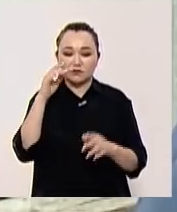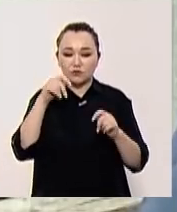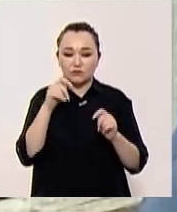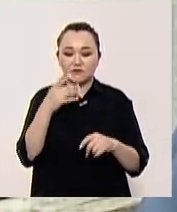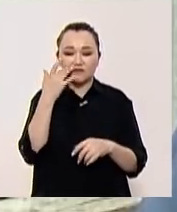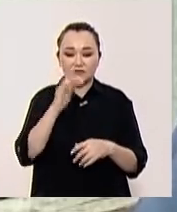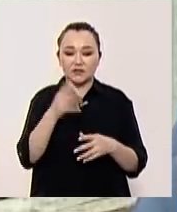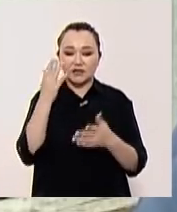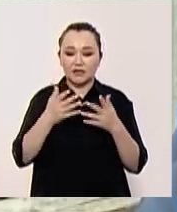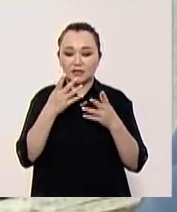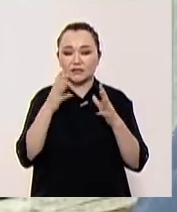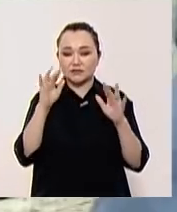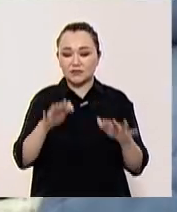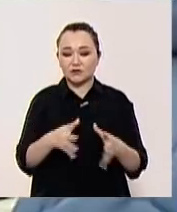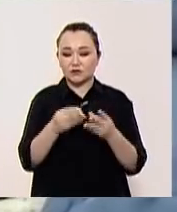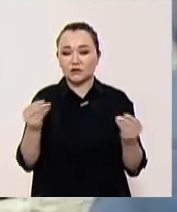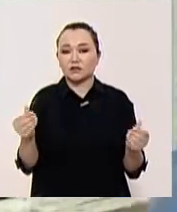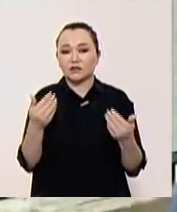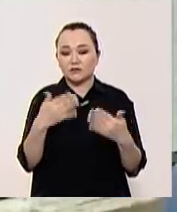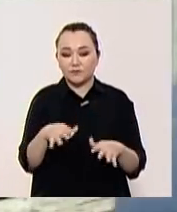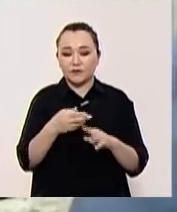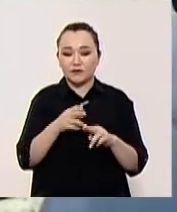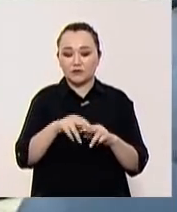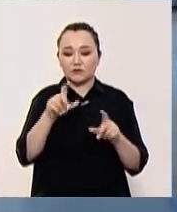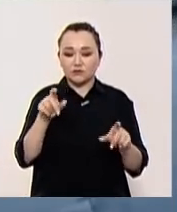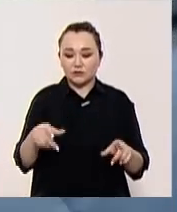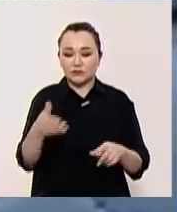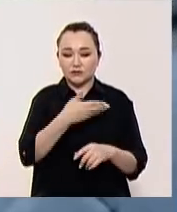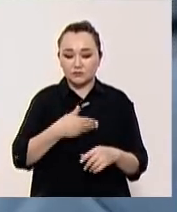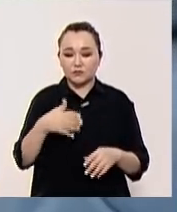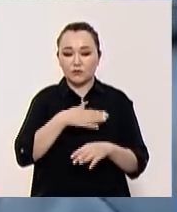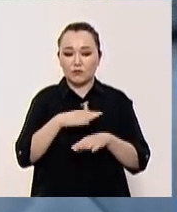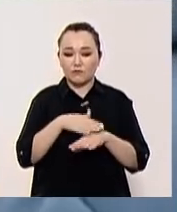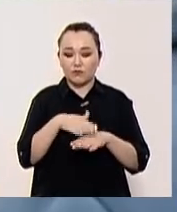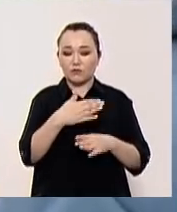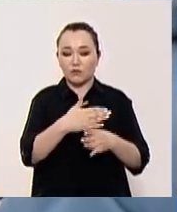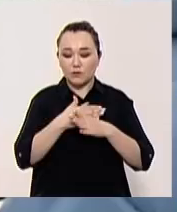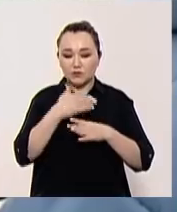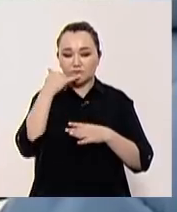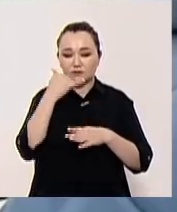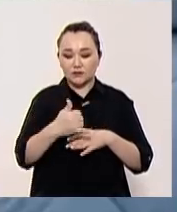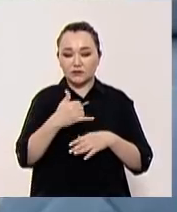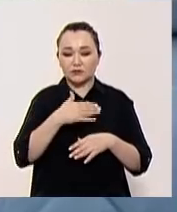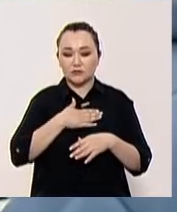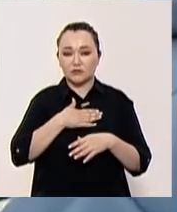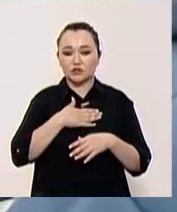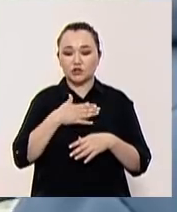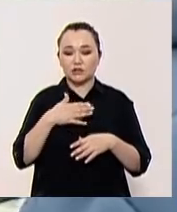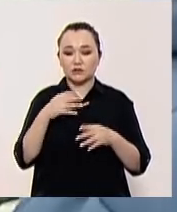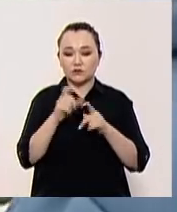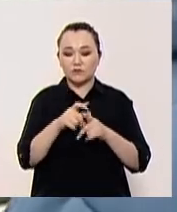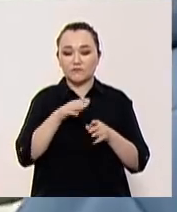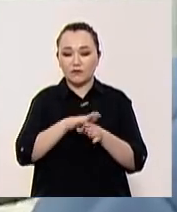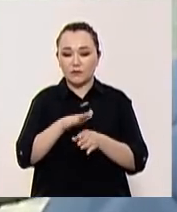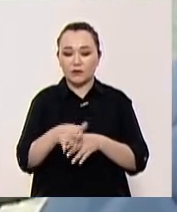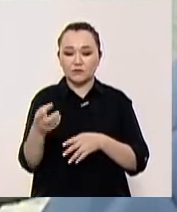немесе қар су жиналған кезде осындай кісілер бізге добровольно көмектеседі. Звондасақ біздің немізді сөзіміз тастамайды,